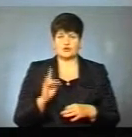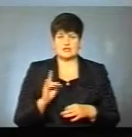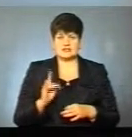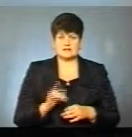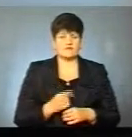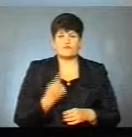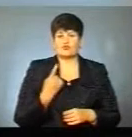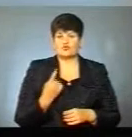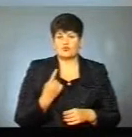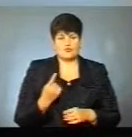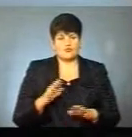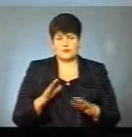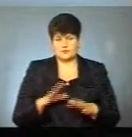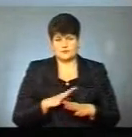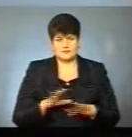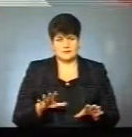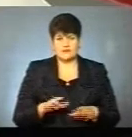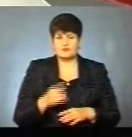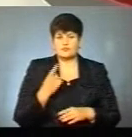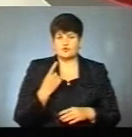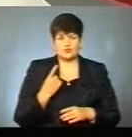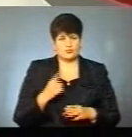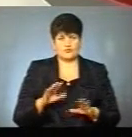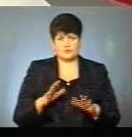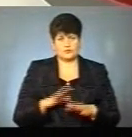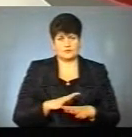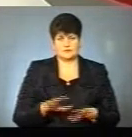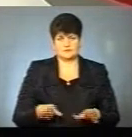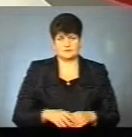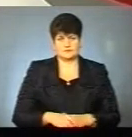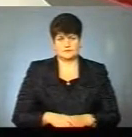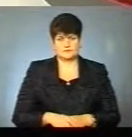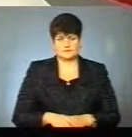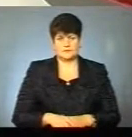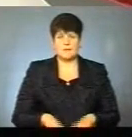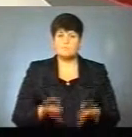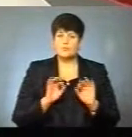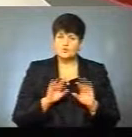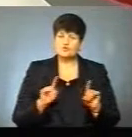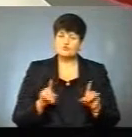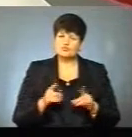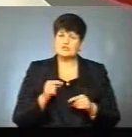Жодному. Тобто автокріслом не користувався жоден із вище перерахованих випадків. Поясніть, чому так